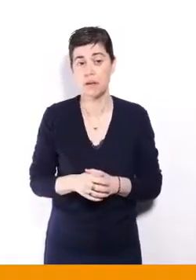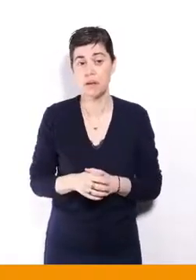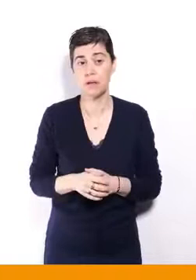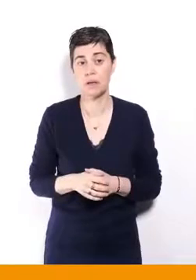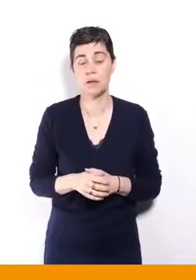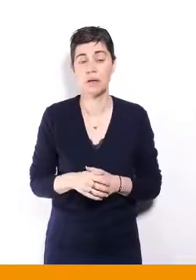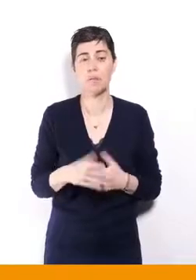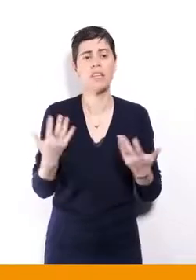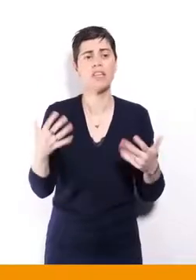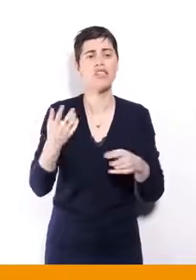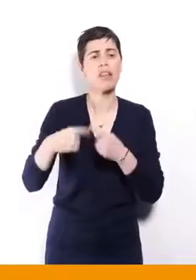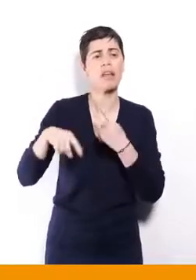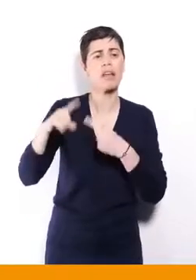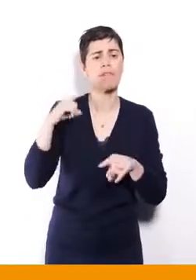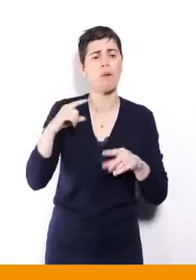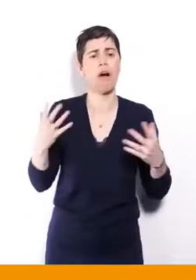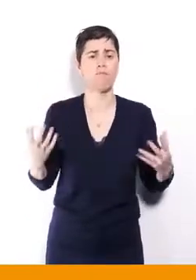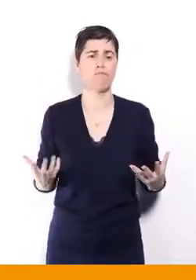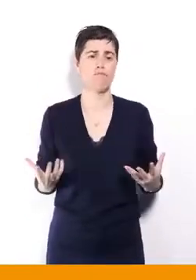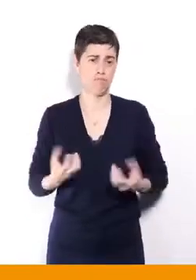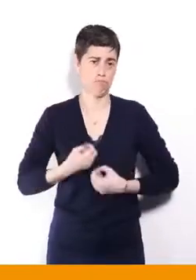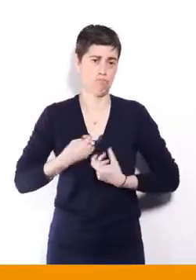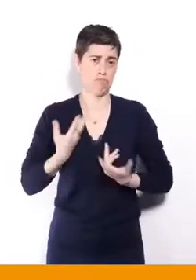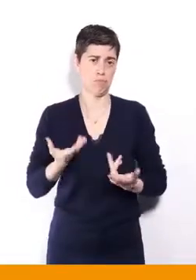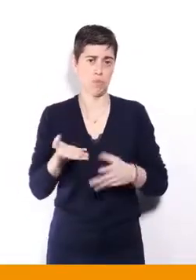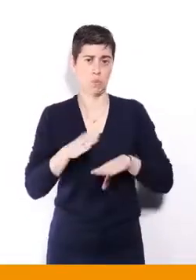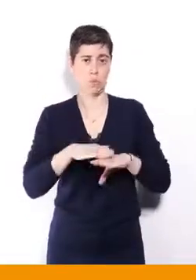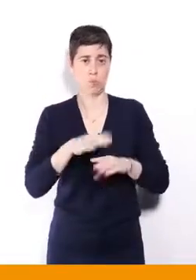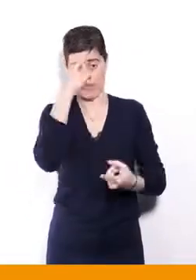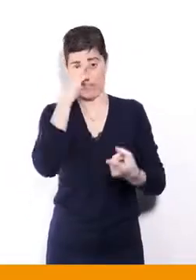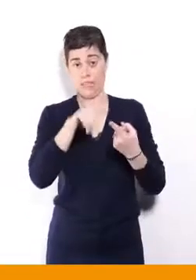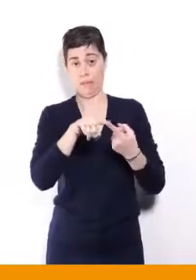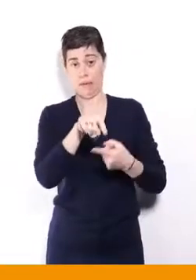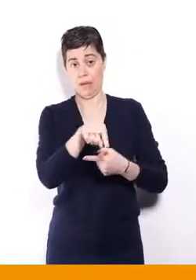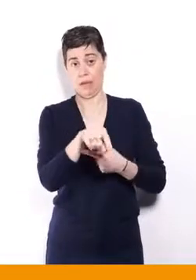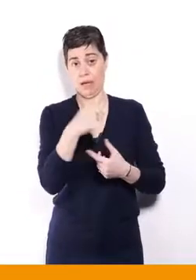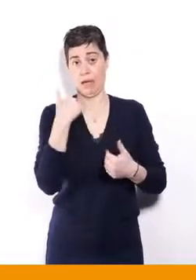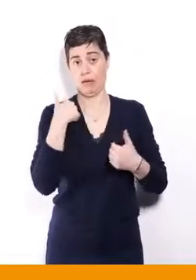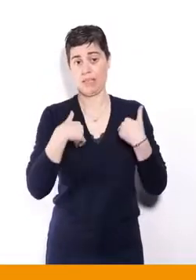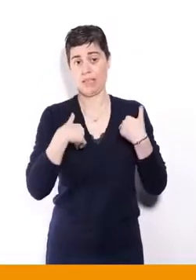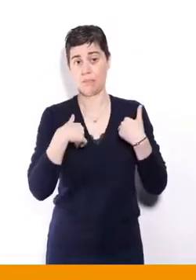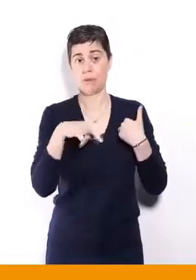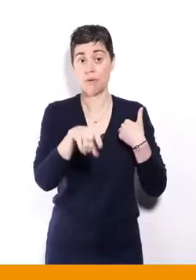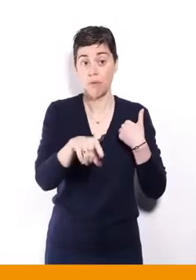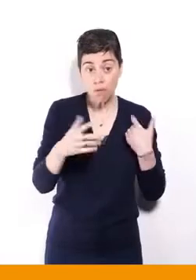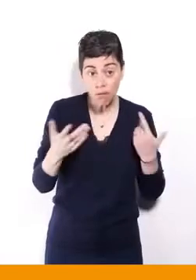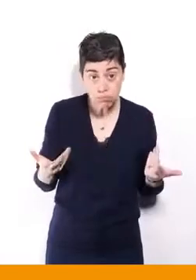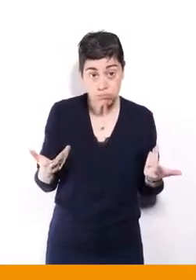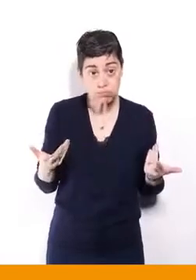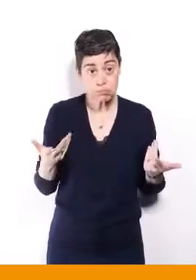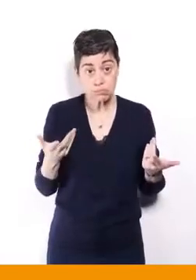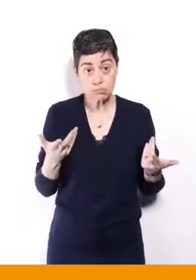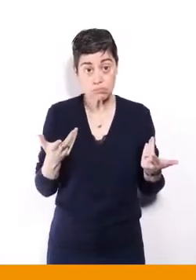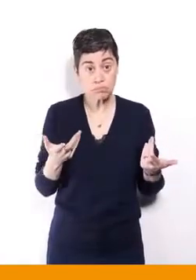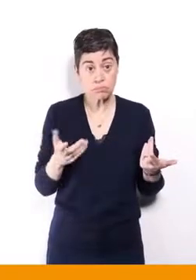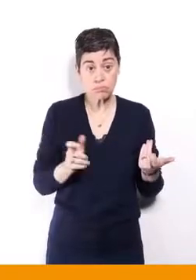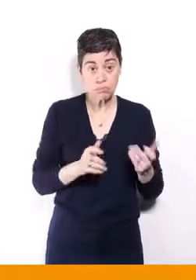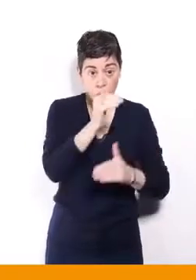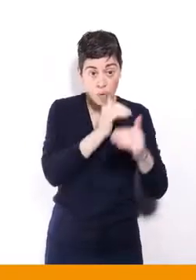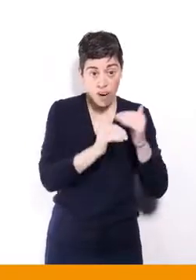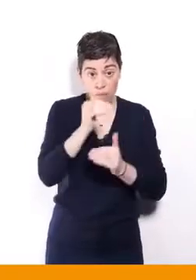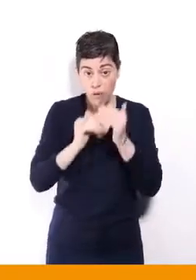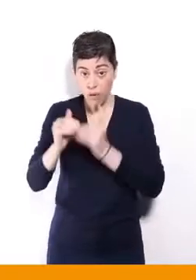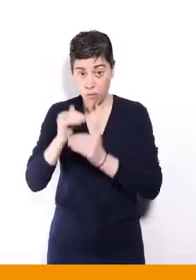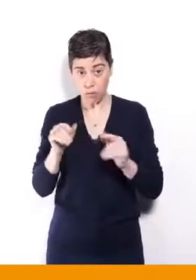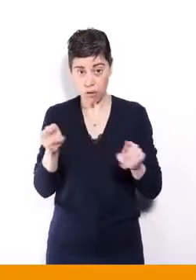oral, déjà le thème du handicap, il n'est pas si présent que ça dans les programmes.